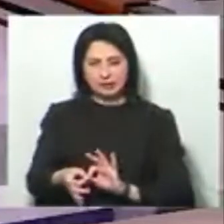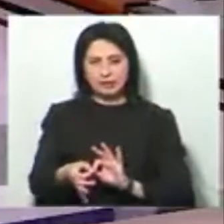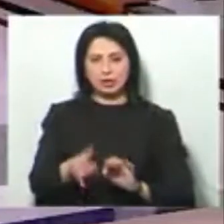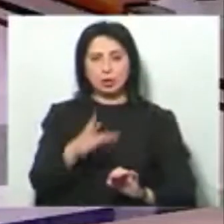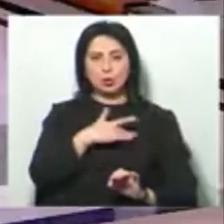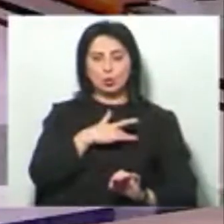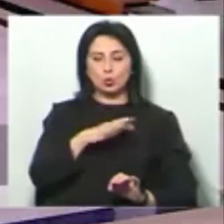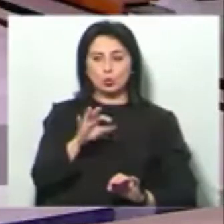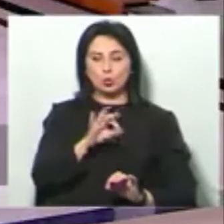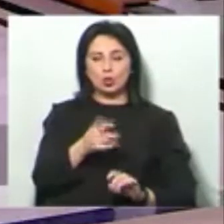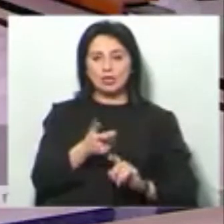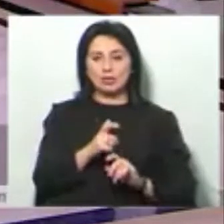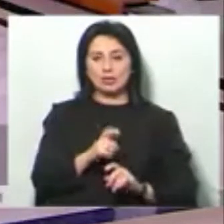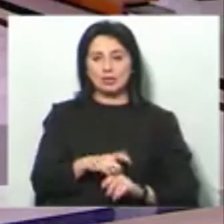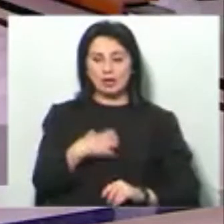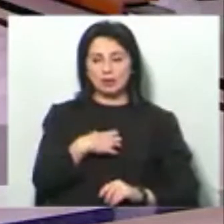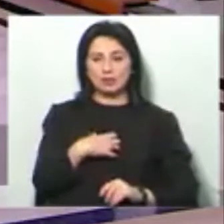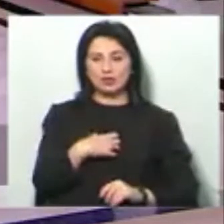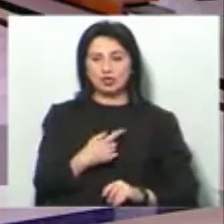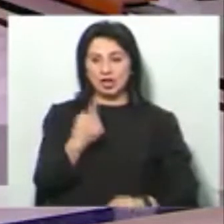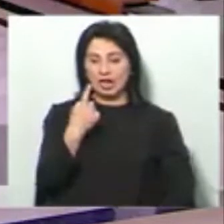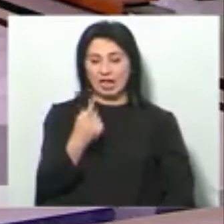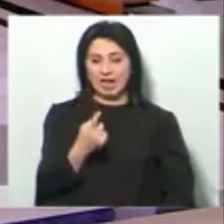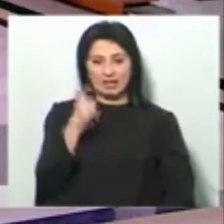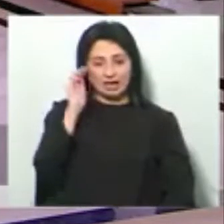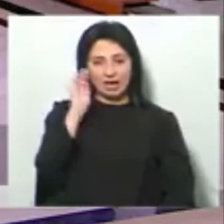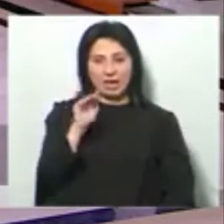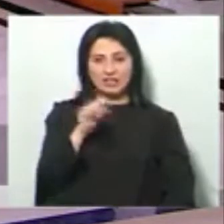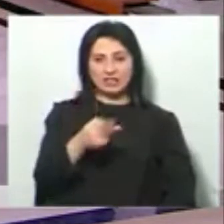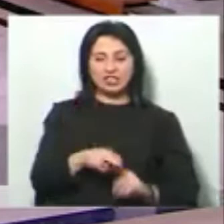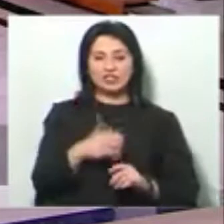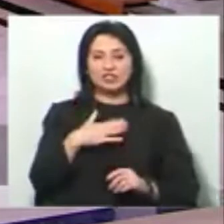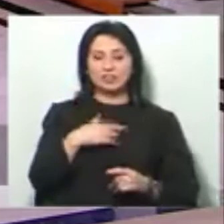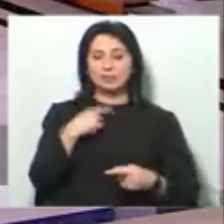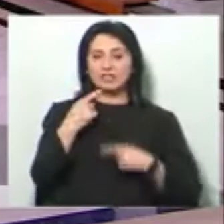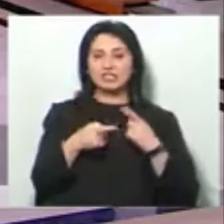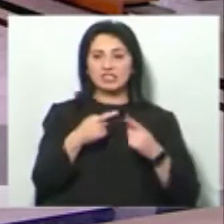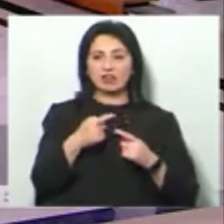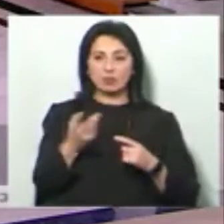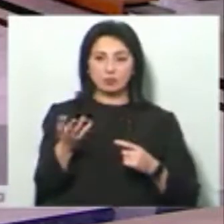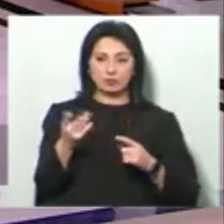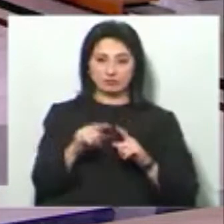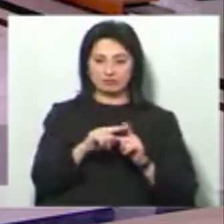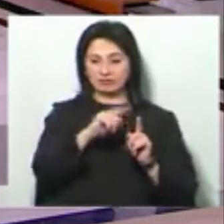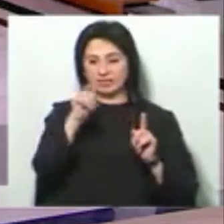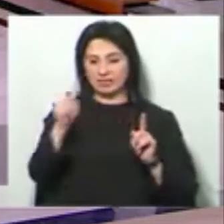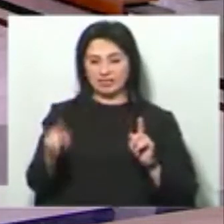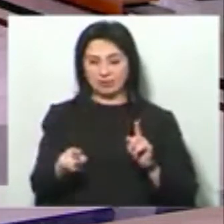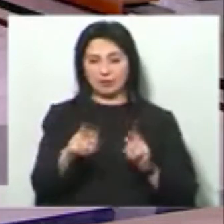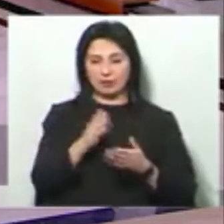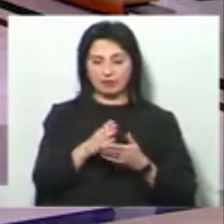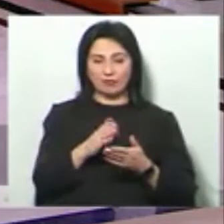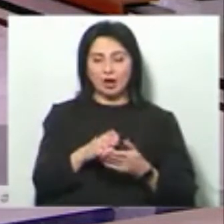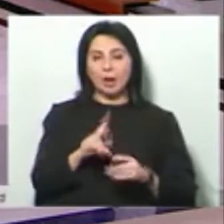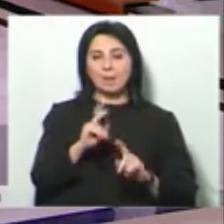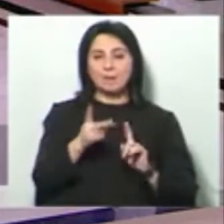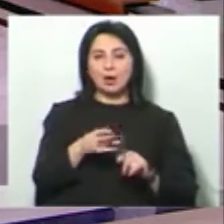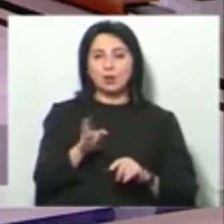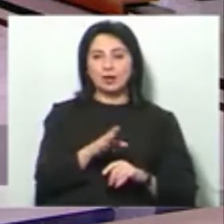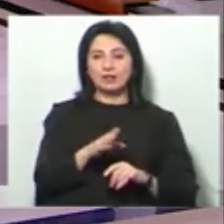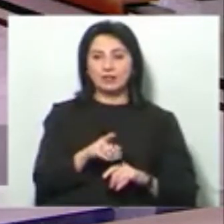Gulze, Dalian Mishnolovania, Erti, Kagaxenotrom, Sari, Choni, Saubrebis, Cicli, Romnic, Lebis, Manzel, Sekrizoteba, Tameorem,